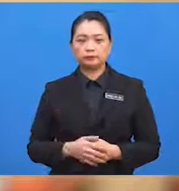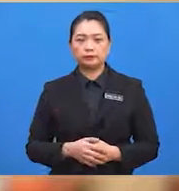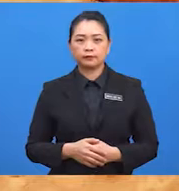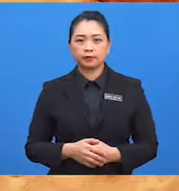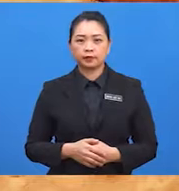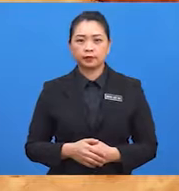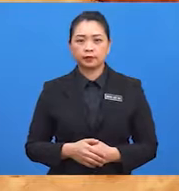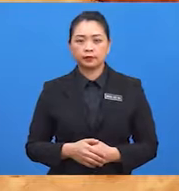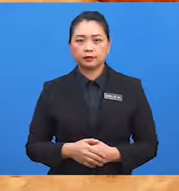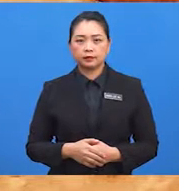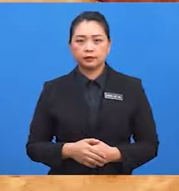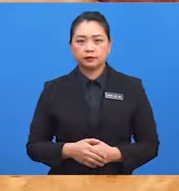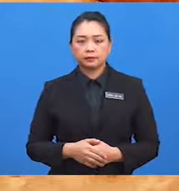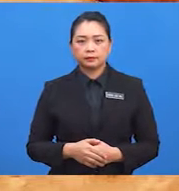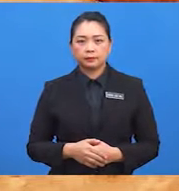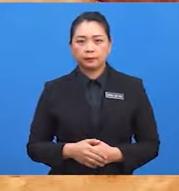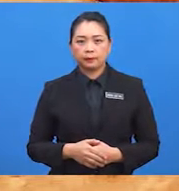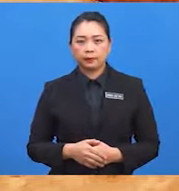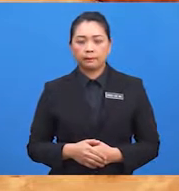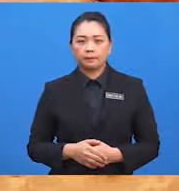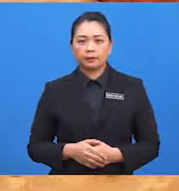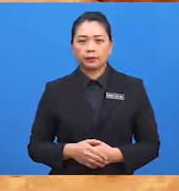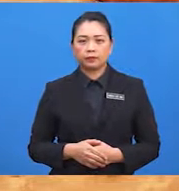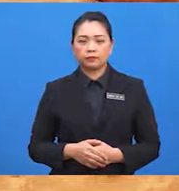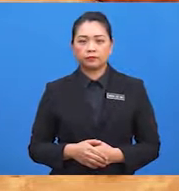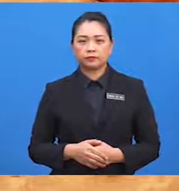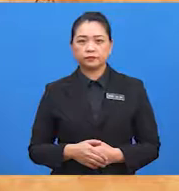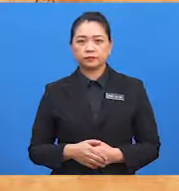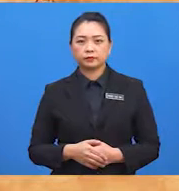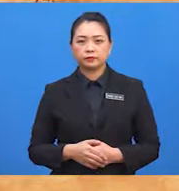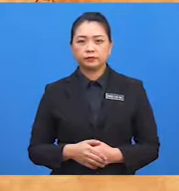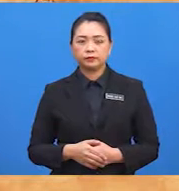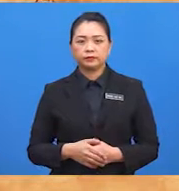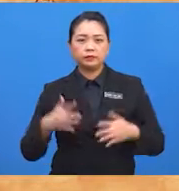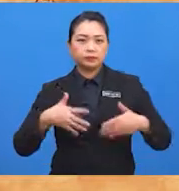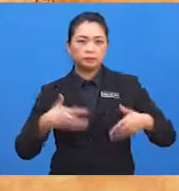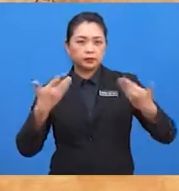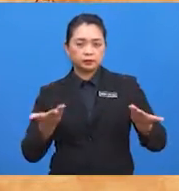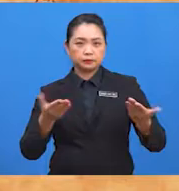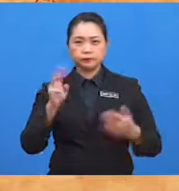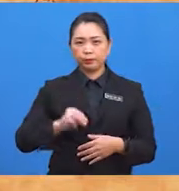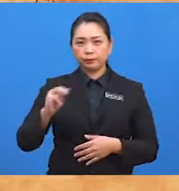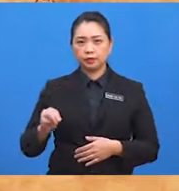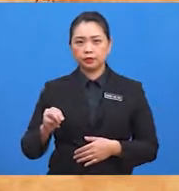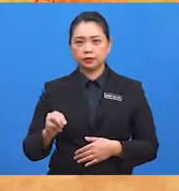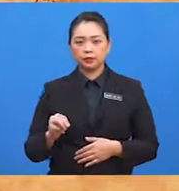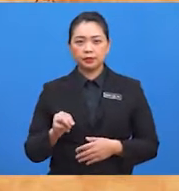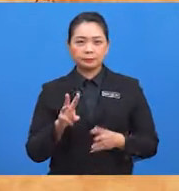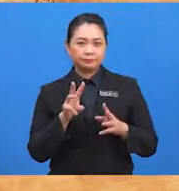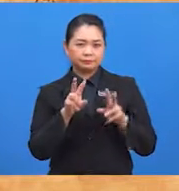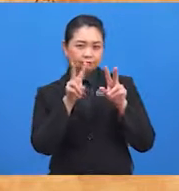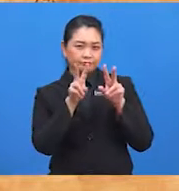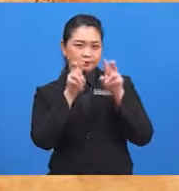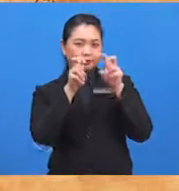Termasuk juga kawasan sempadan Turki-Syria dan sempadan Iran-Iraq. Bagaimana murid-murid? Menarikkan